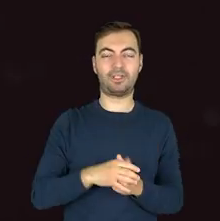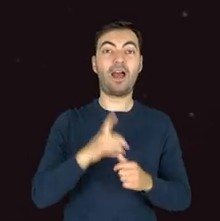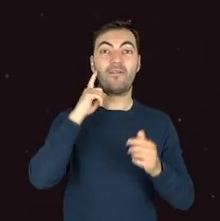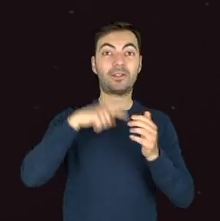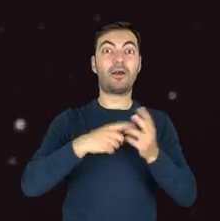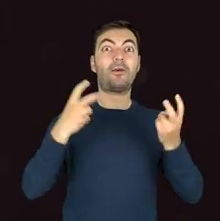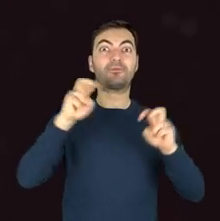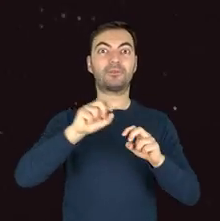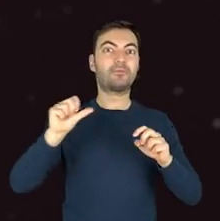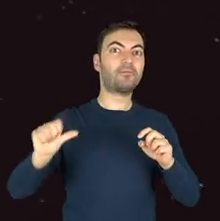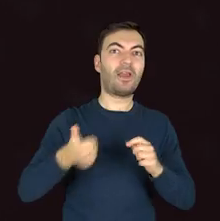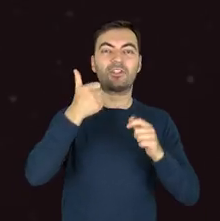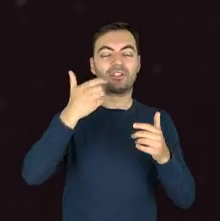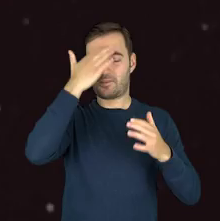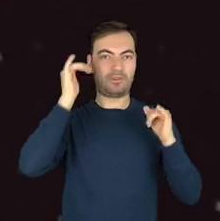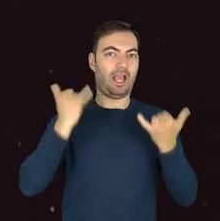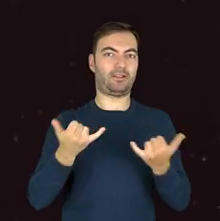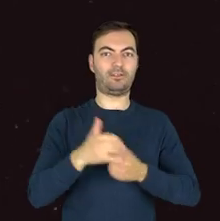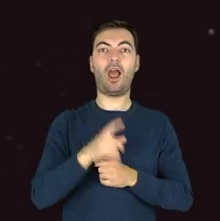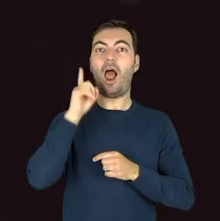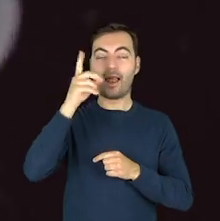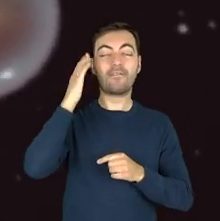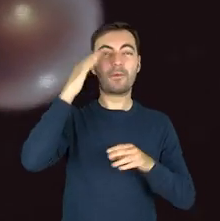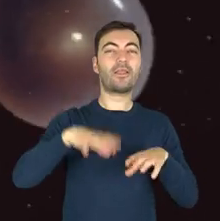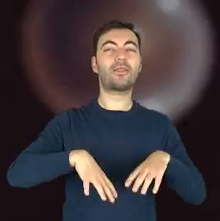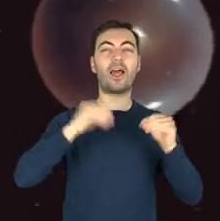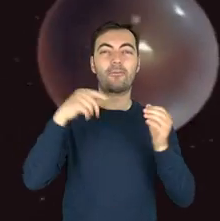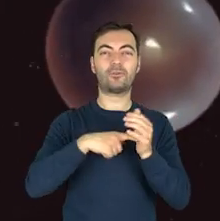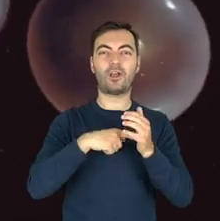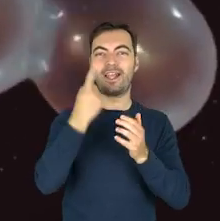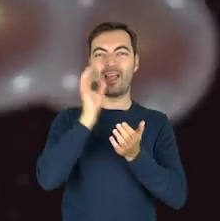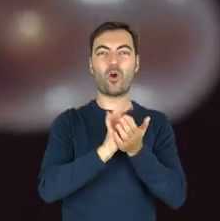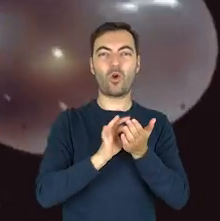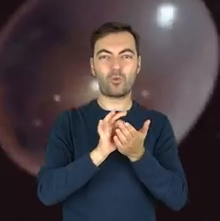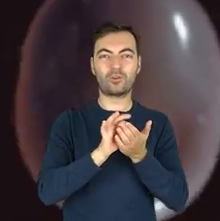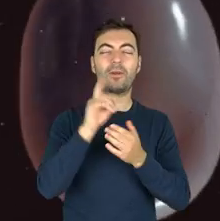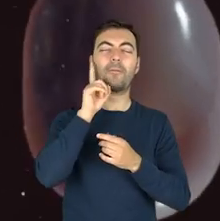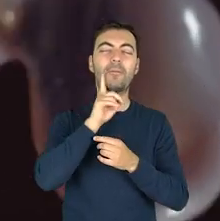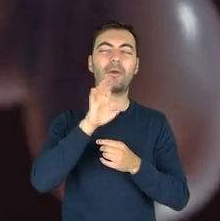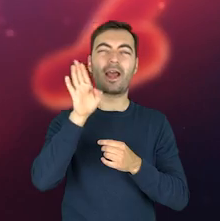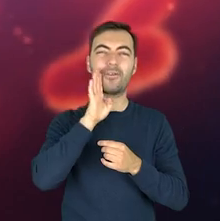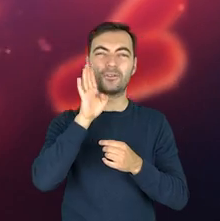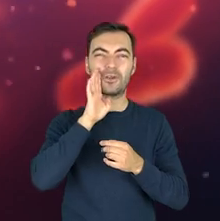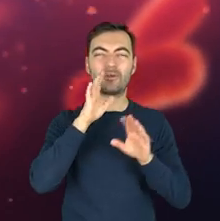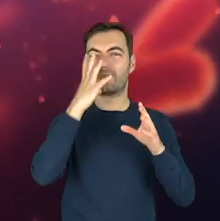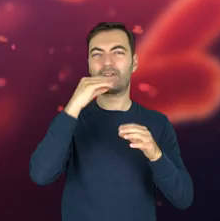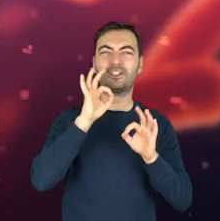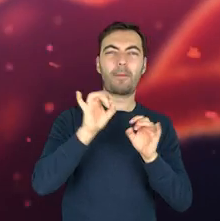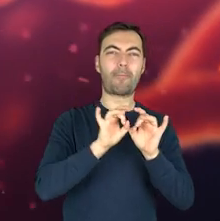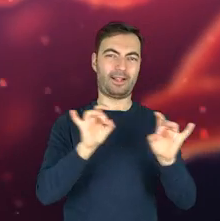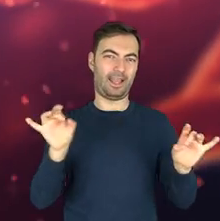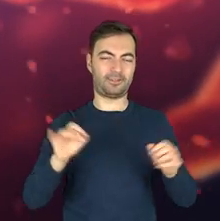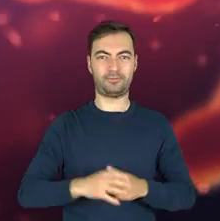wiadomo, jak powstały pierwsze żywe komórki. Wiadomo jednak, że na początku istoty żywe były jednokomórkowe i prawdopodobnie przypominały